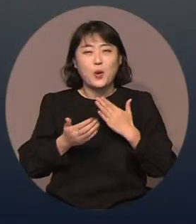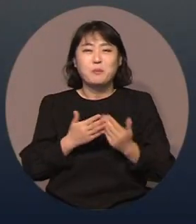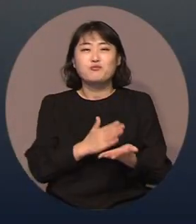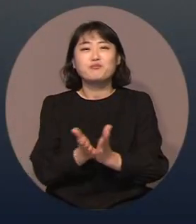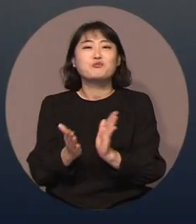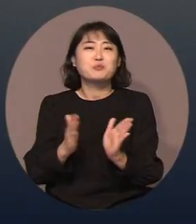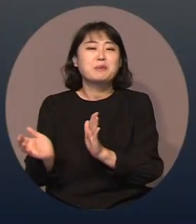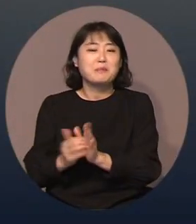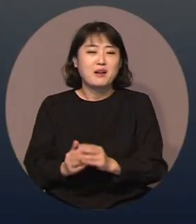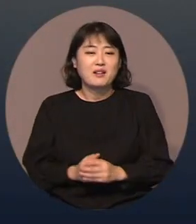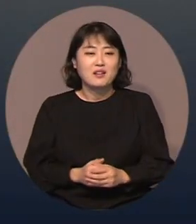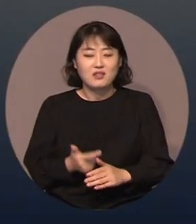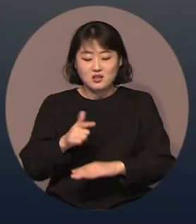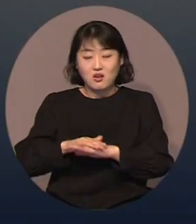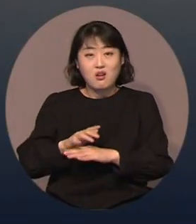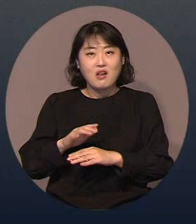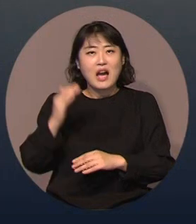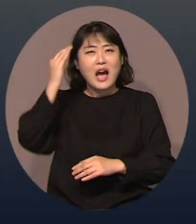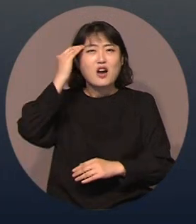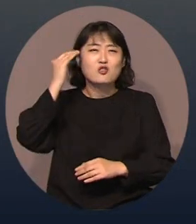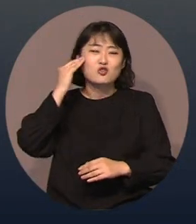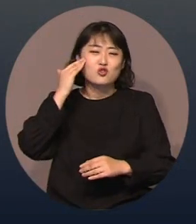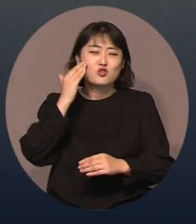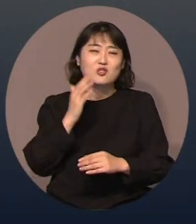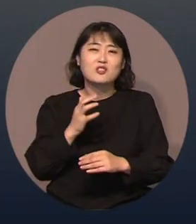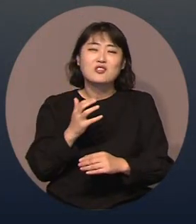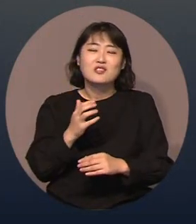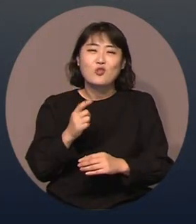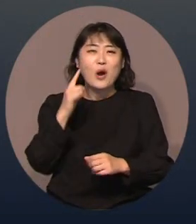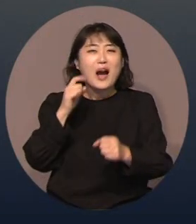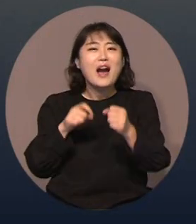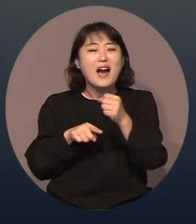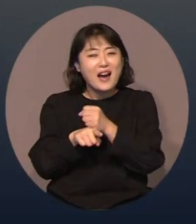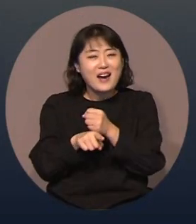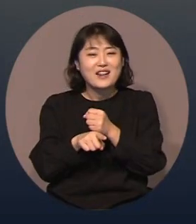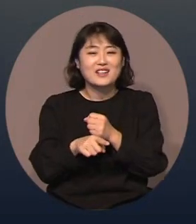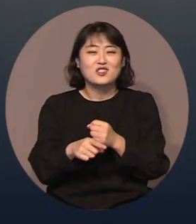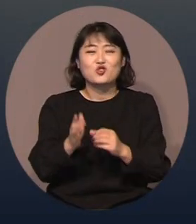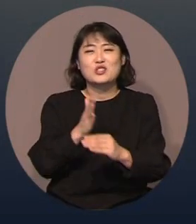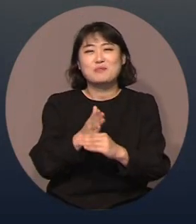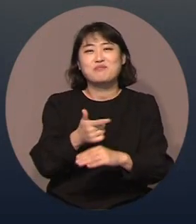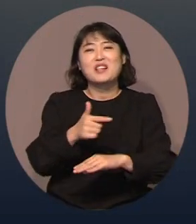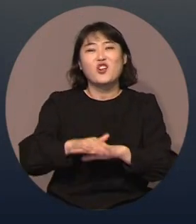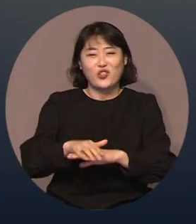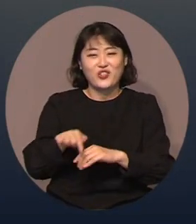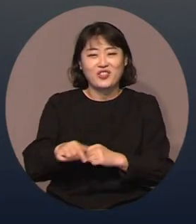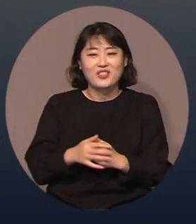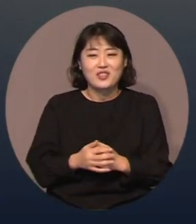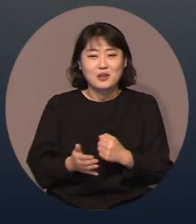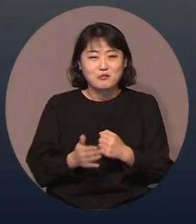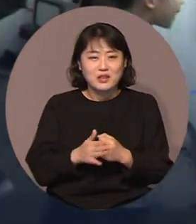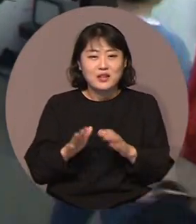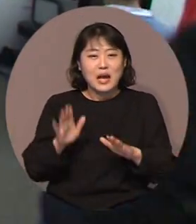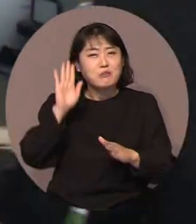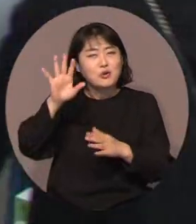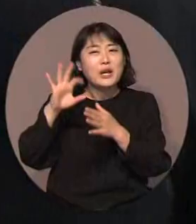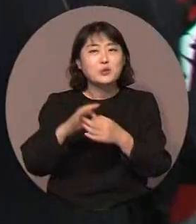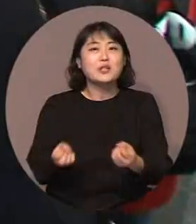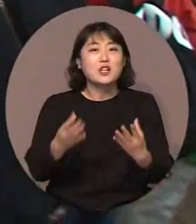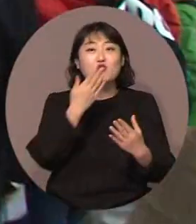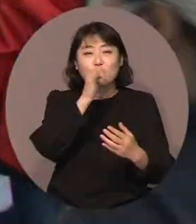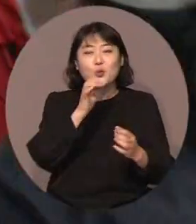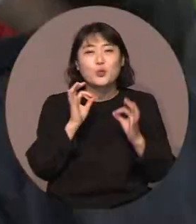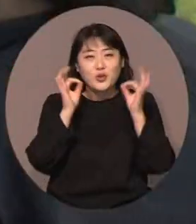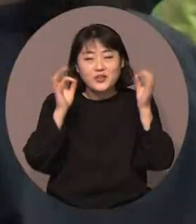중심 도시입니다. 이번 과학축제뿐만 아니고 앞으로 다양한 행사가 대전에서 열릴 수 있도록 그렇게 하겠습니다.